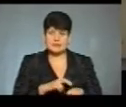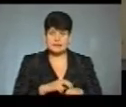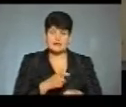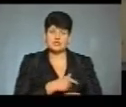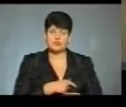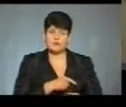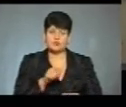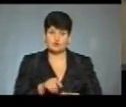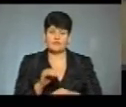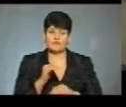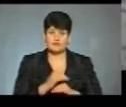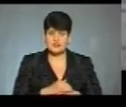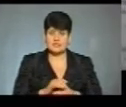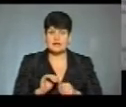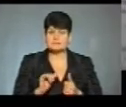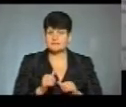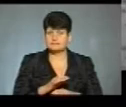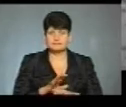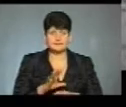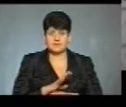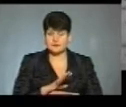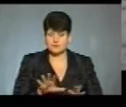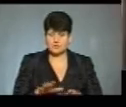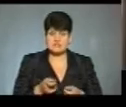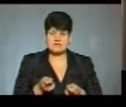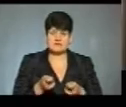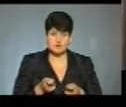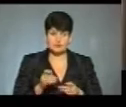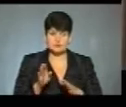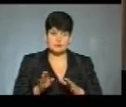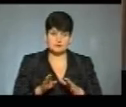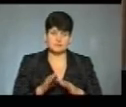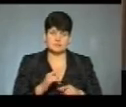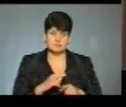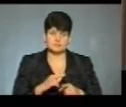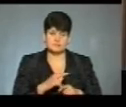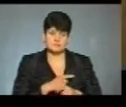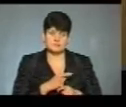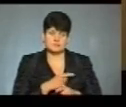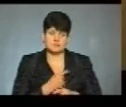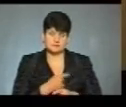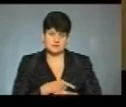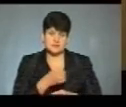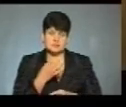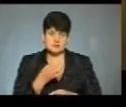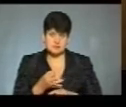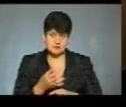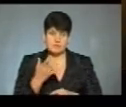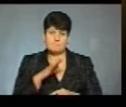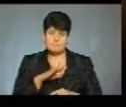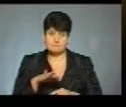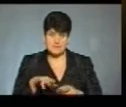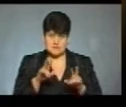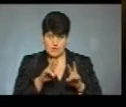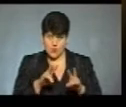чергував того вечора на зміні, не застали. Завідувач підстанції Михайло Старицький розповів. Після огляду